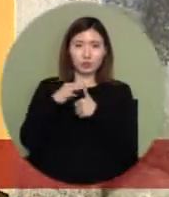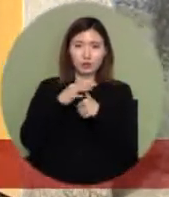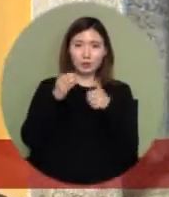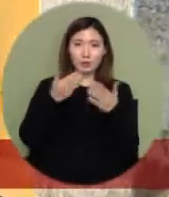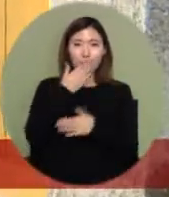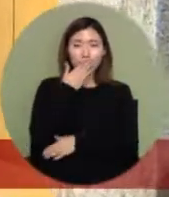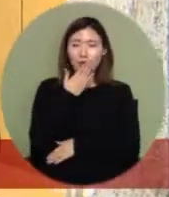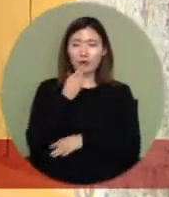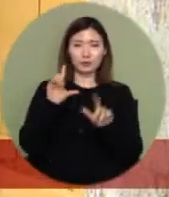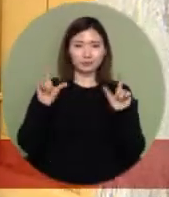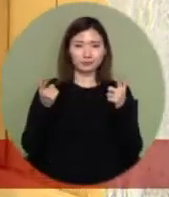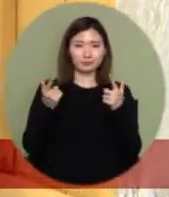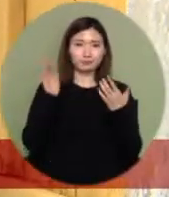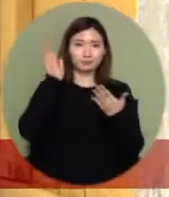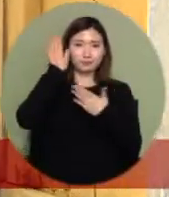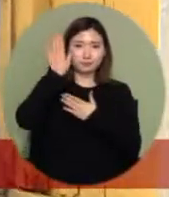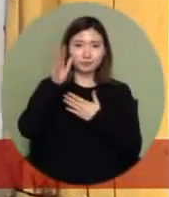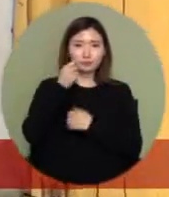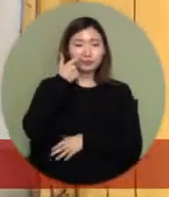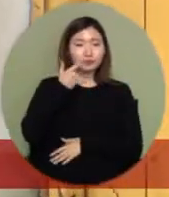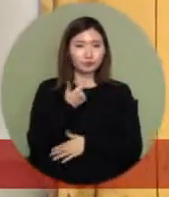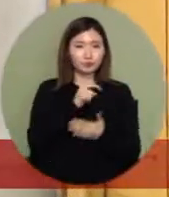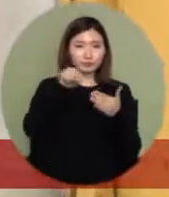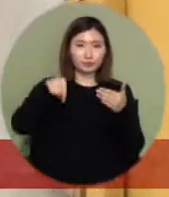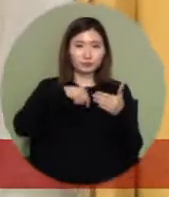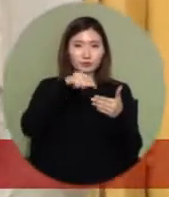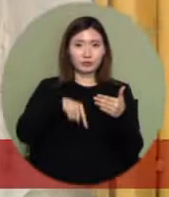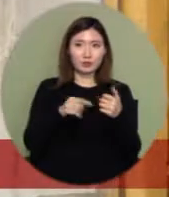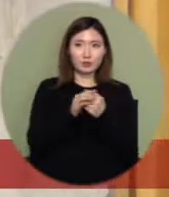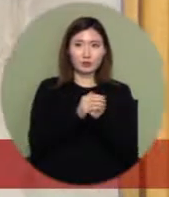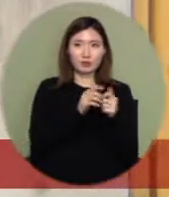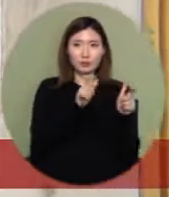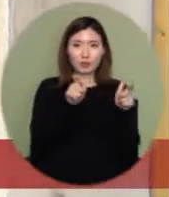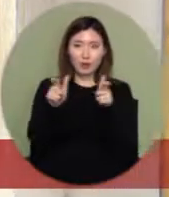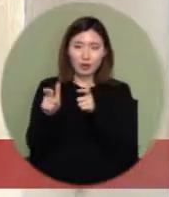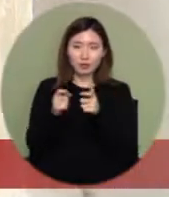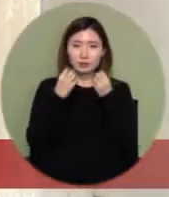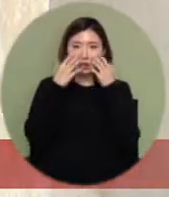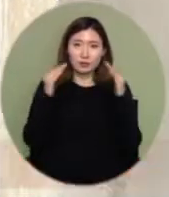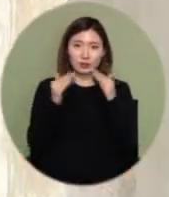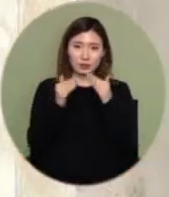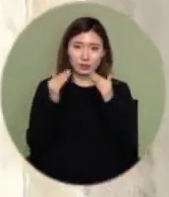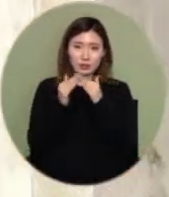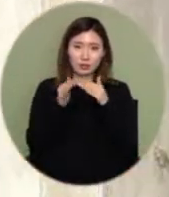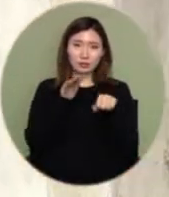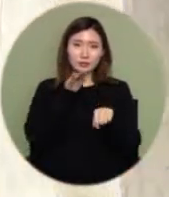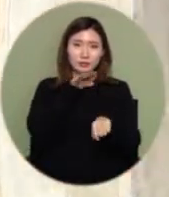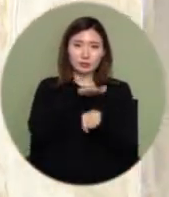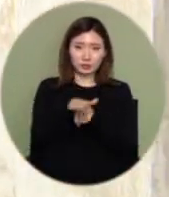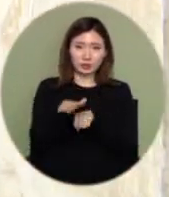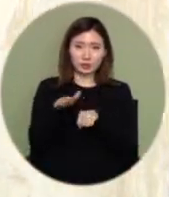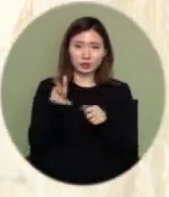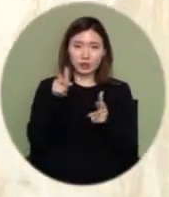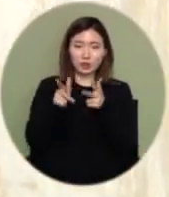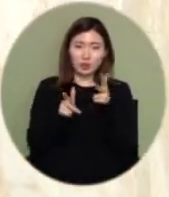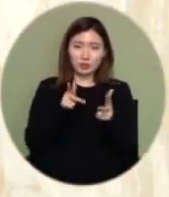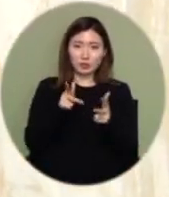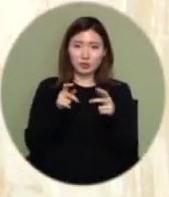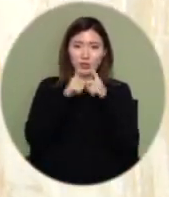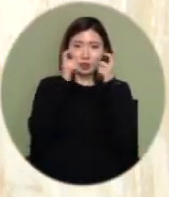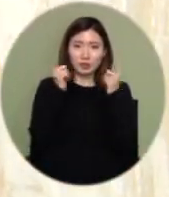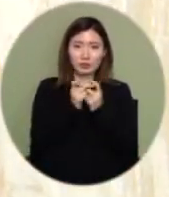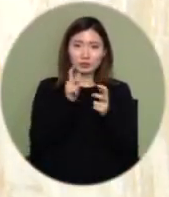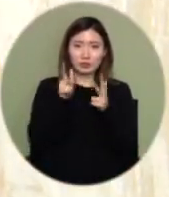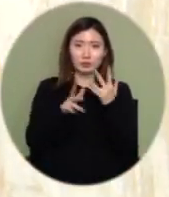있는건 아닙니다 앞으로 6개월 안에 에 좋아 별로 뉴 스 테 이 사업추진 여부를 결정해서 민간사업자 까지